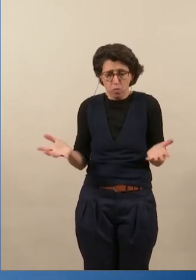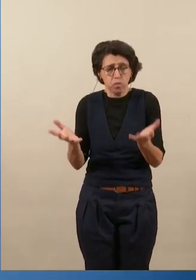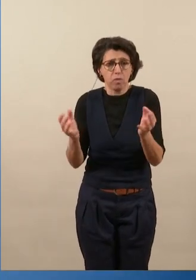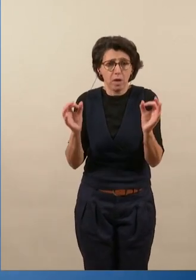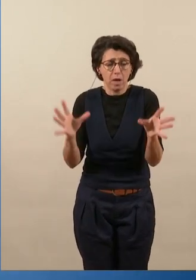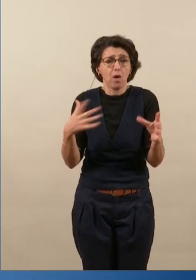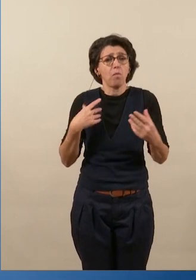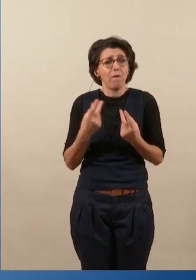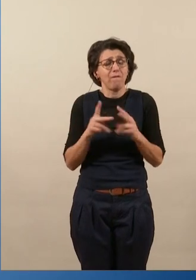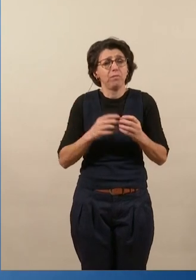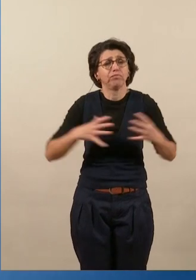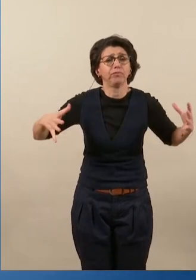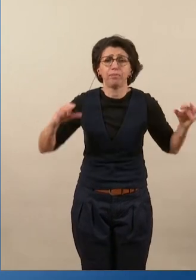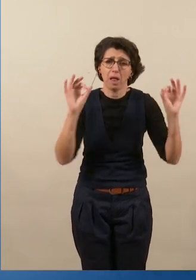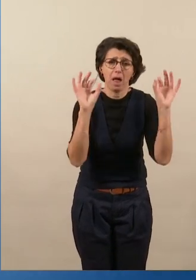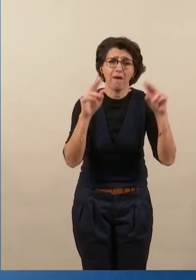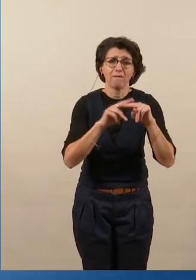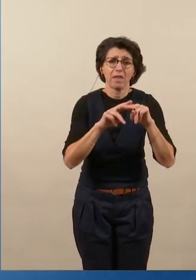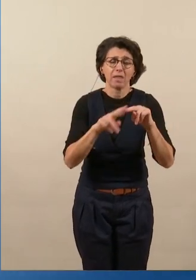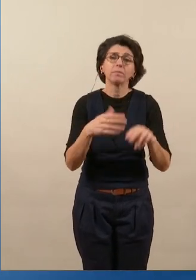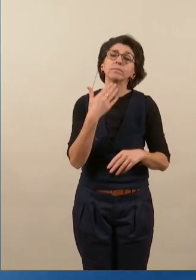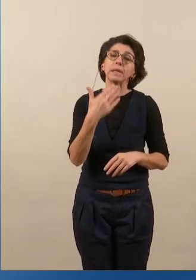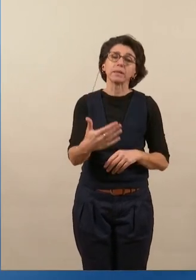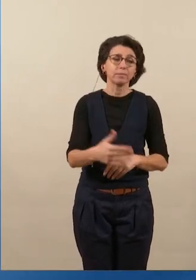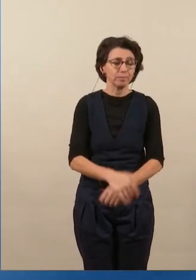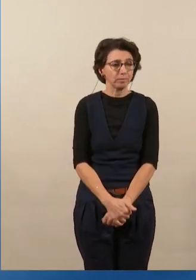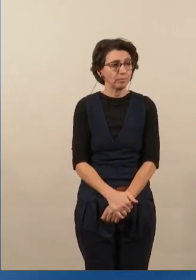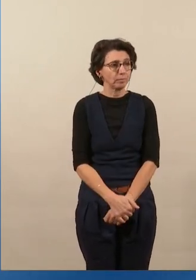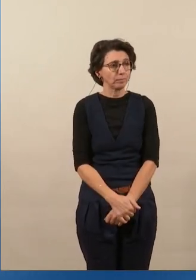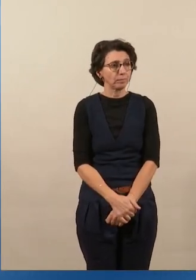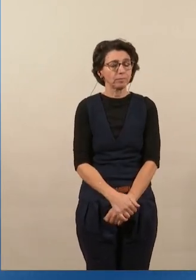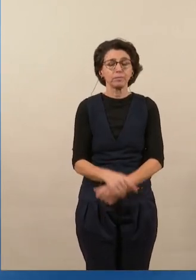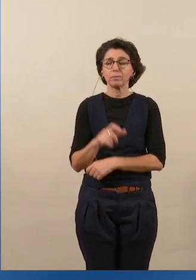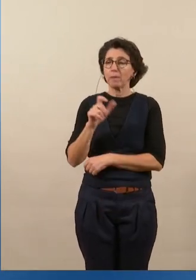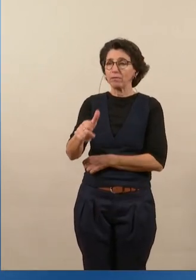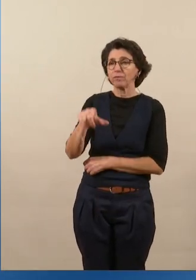ville je vous remercie nous enchaînons avec Monsieur